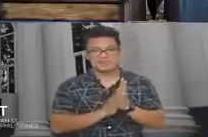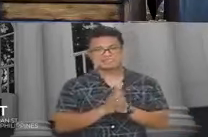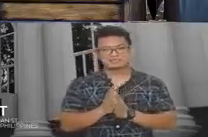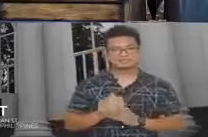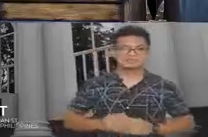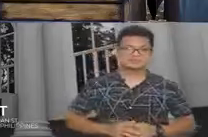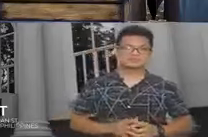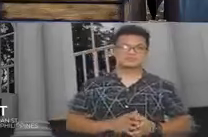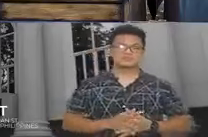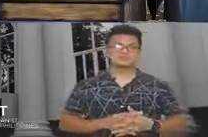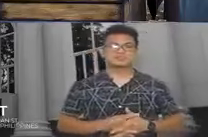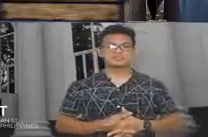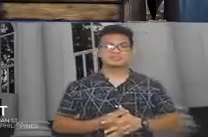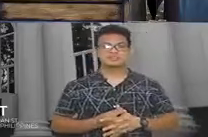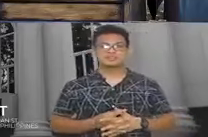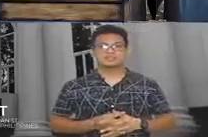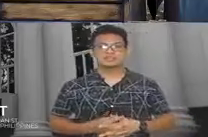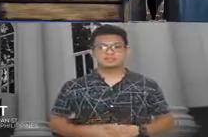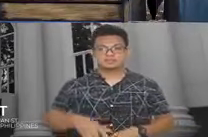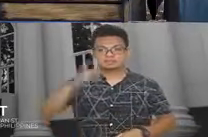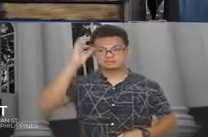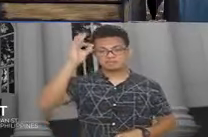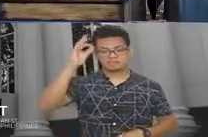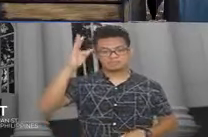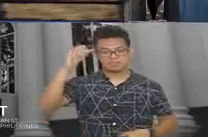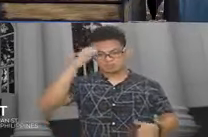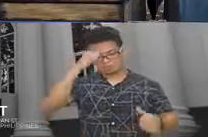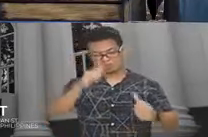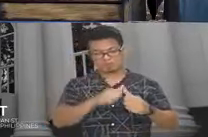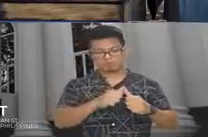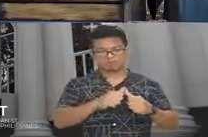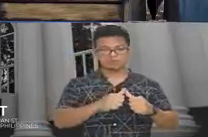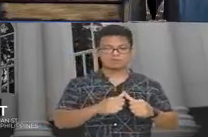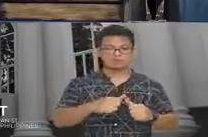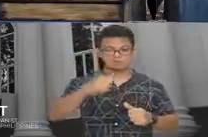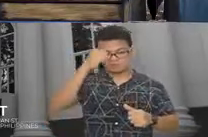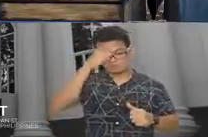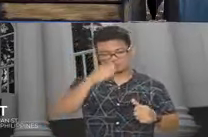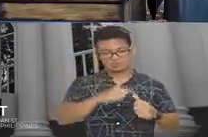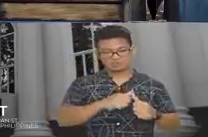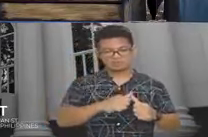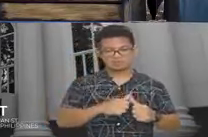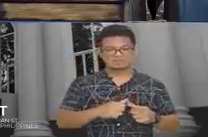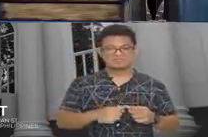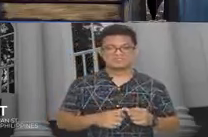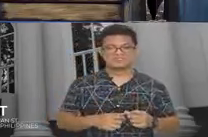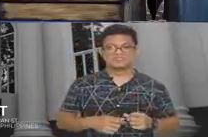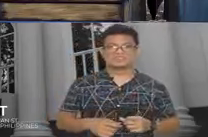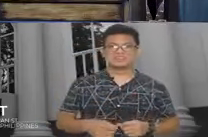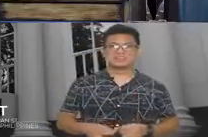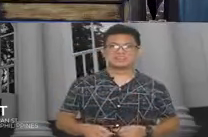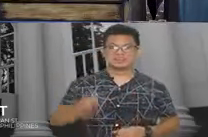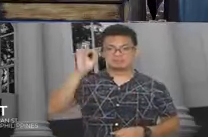Agwipas nila, usahay mga kainom na ako, anong nang istorya ha, tuwang gabi, mukha tawa ako sa ako lang.